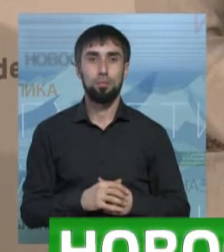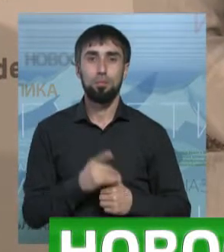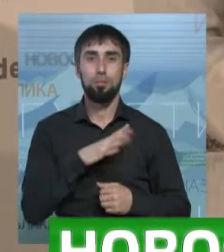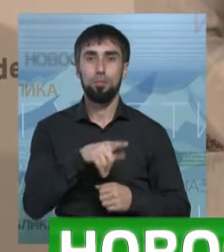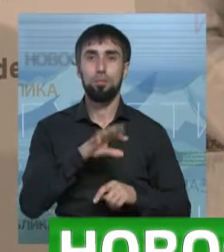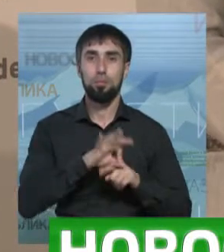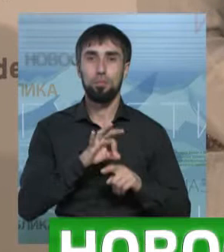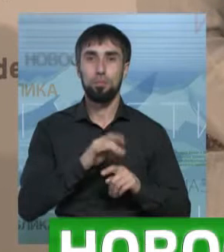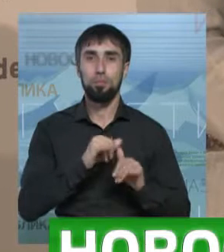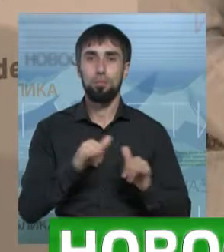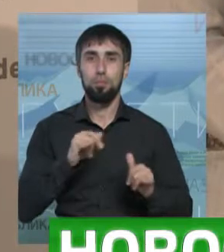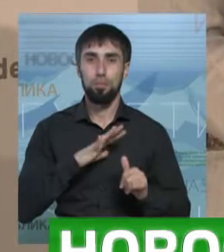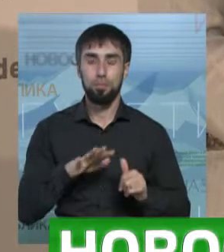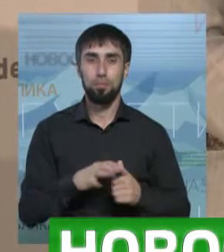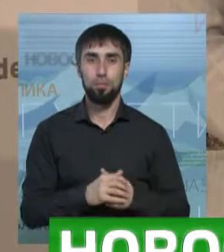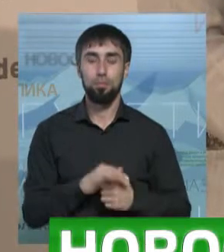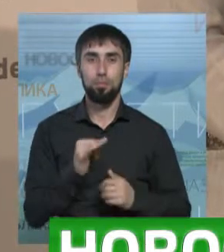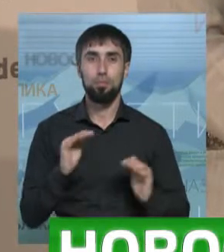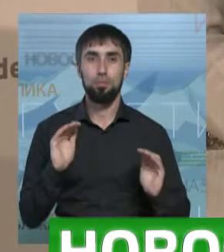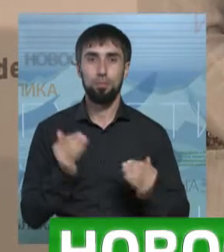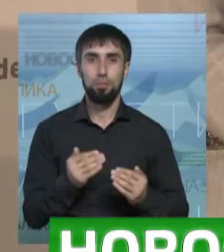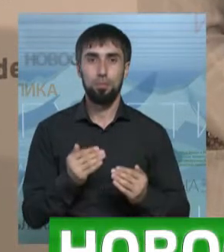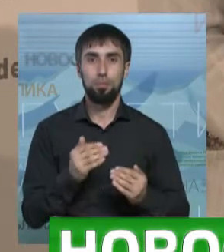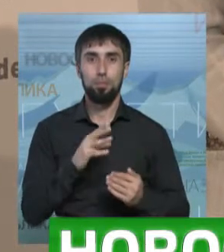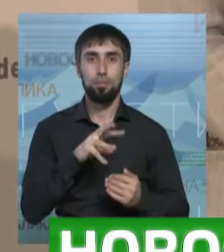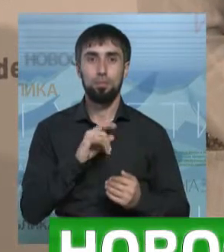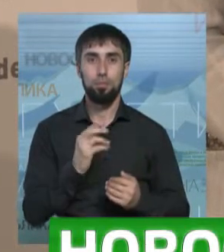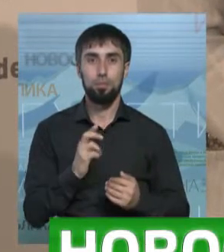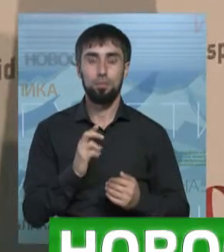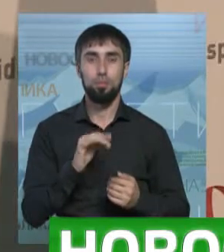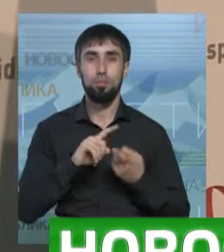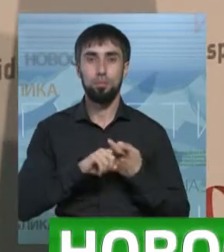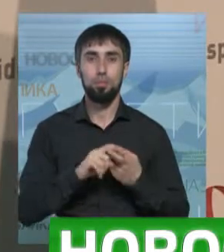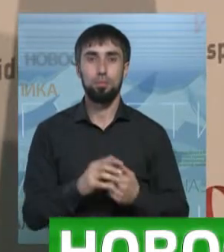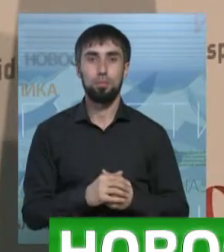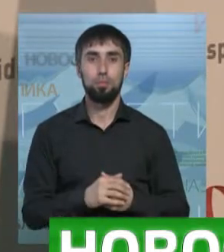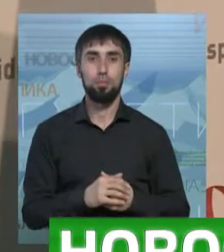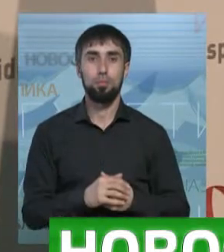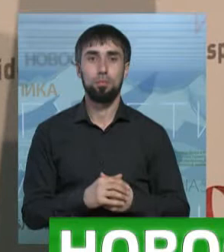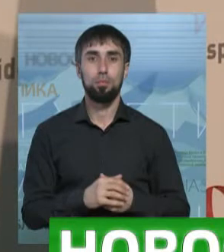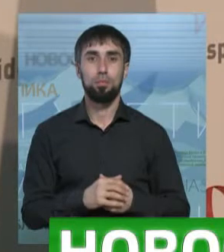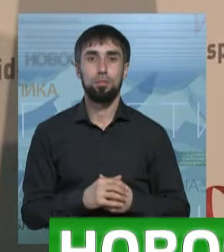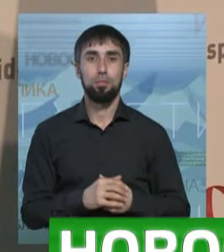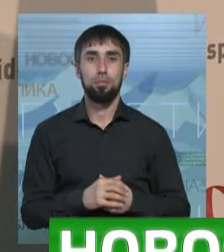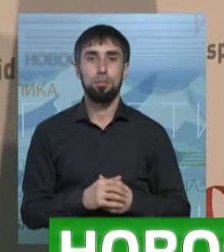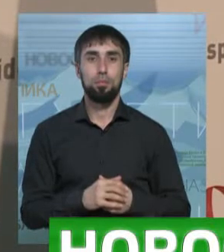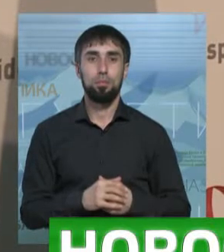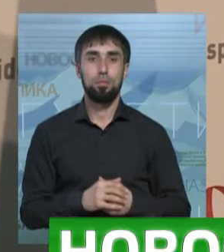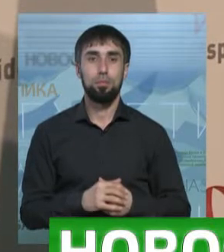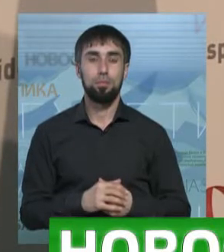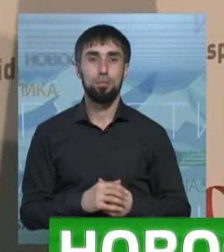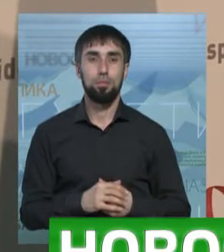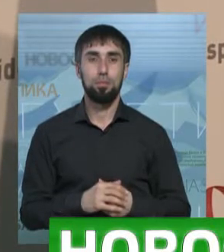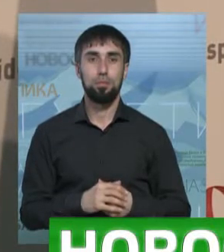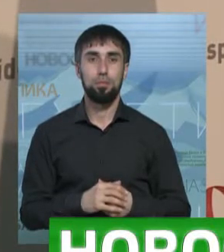чтобы действительно уменьшить масштабы заражения. Один случай, выявленный